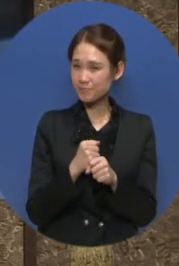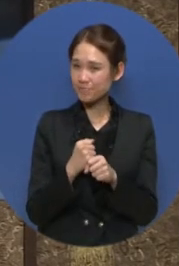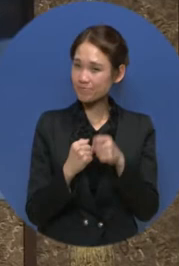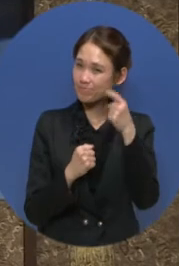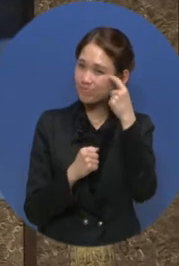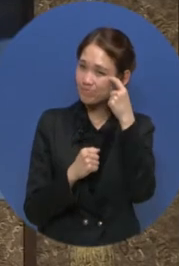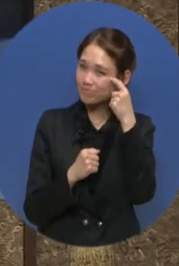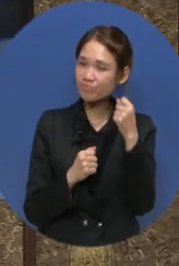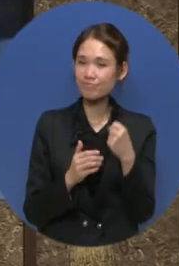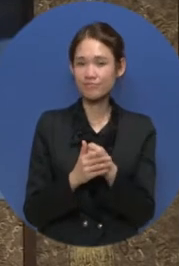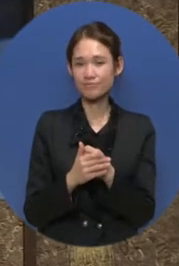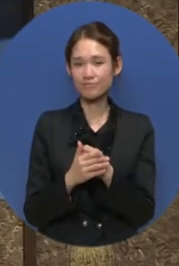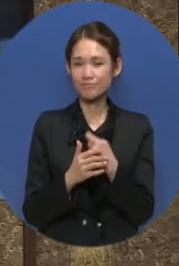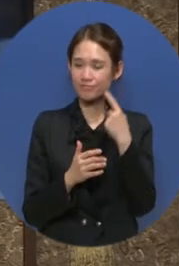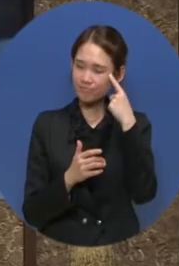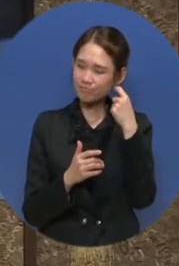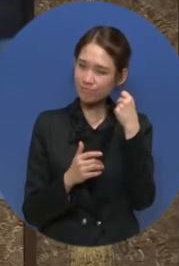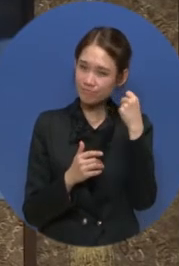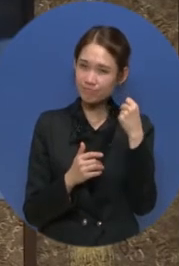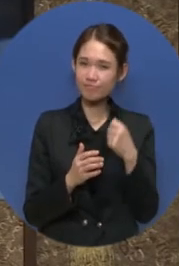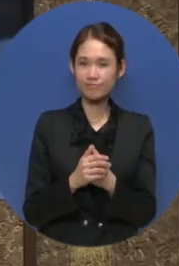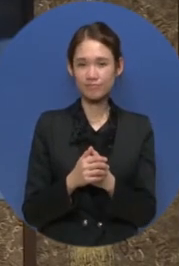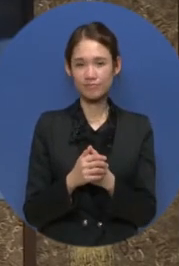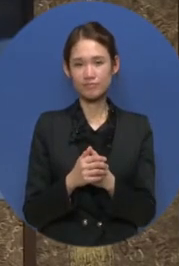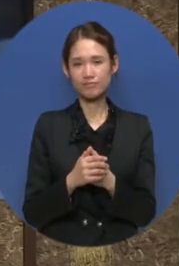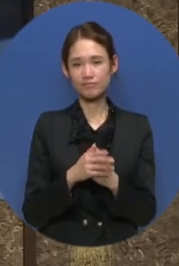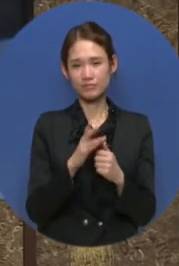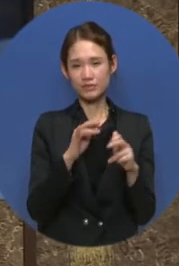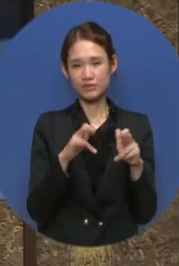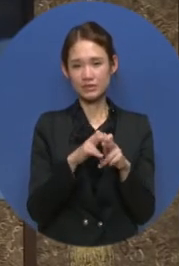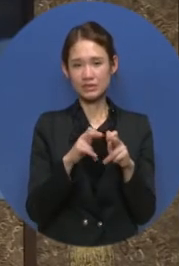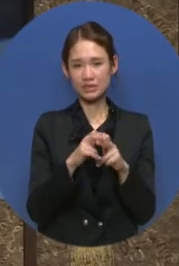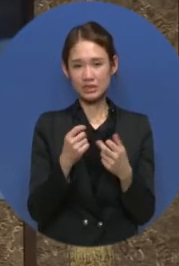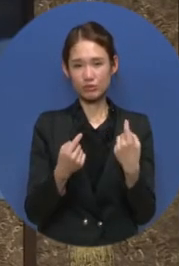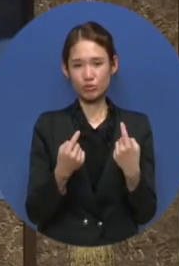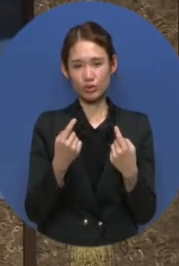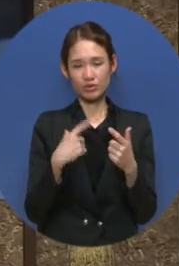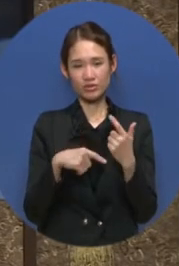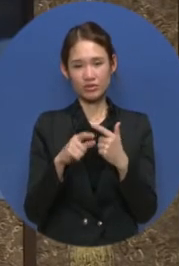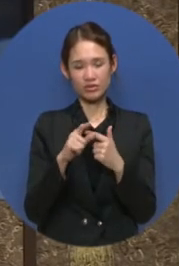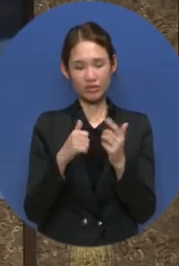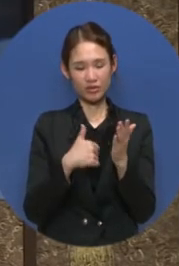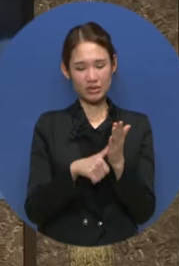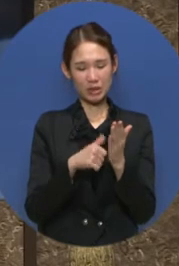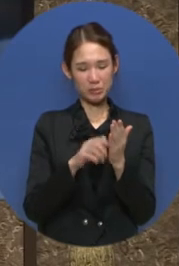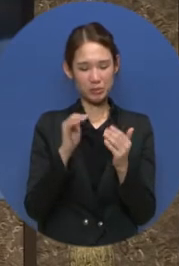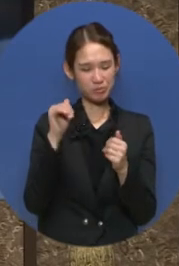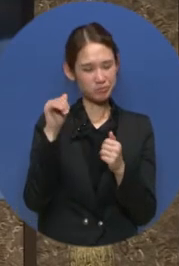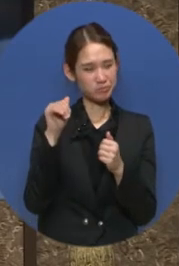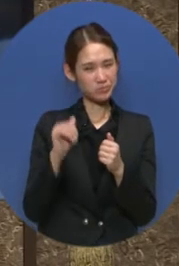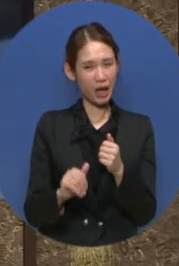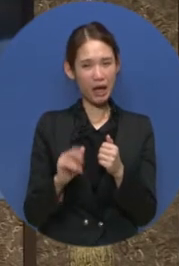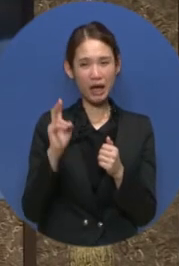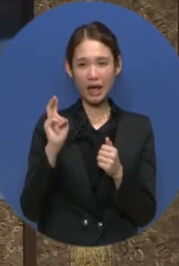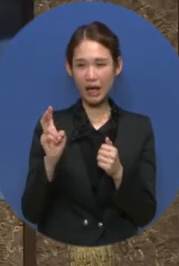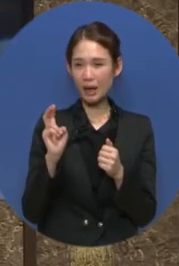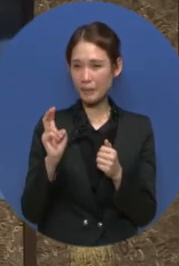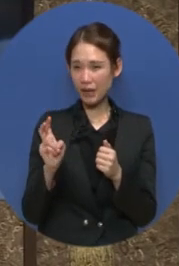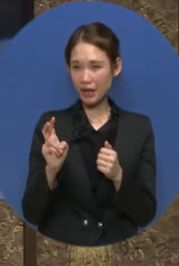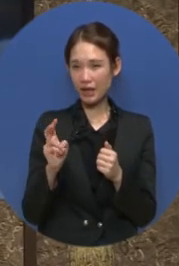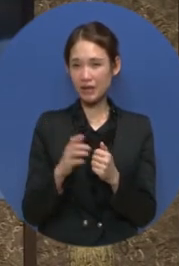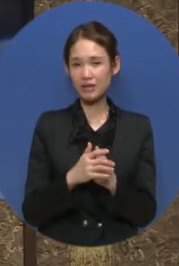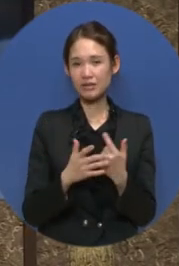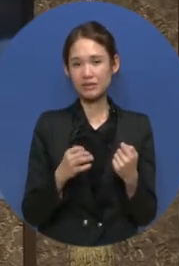이래서 좀 이렇게 좀 의식이 예. 일반인보다는 좀 제품이 떨어지지 않을까 질이 이런